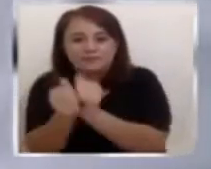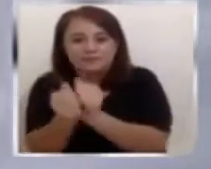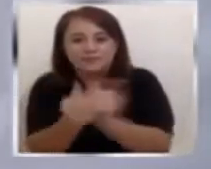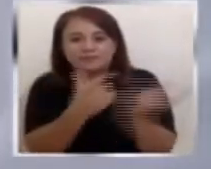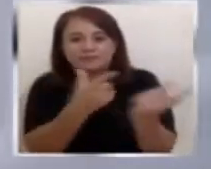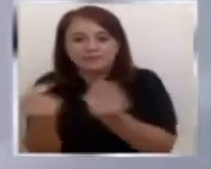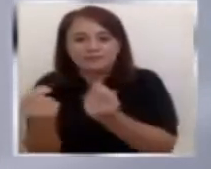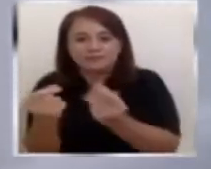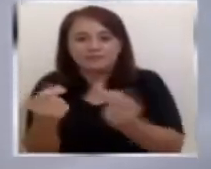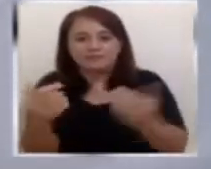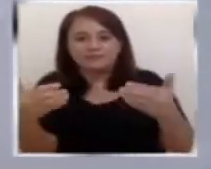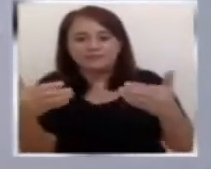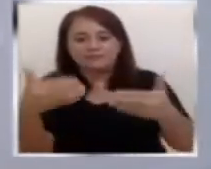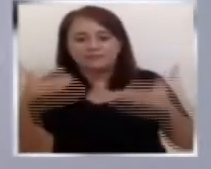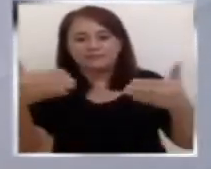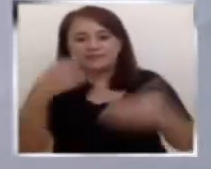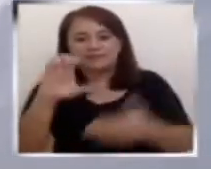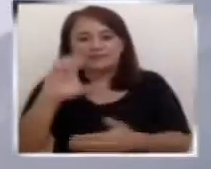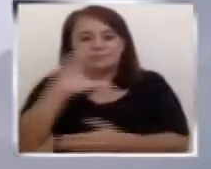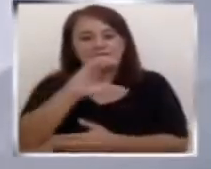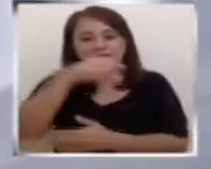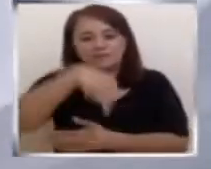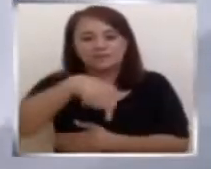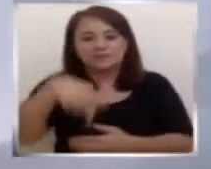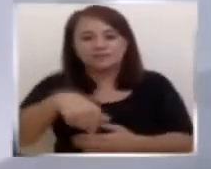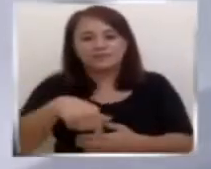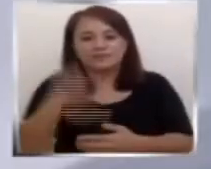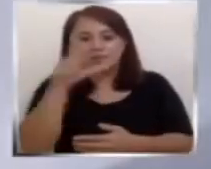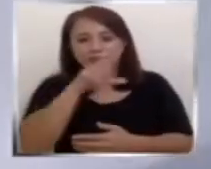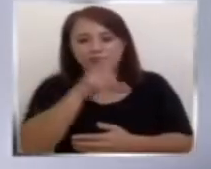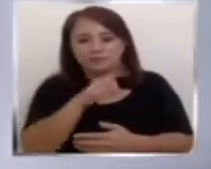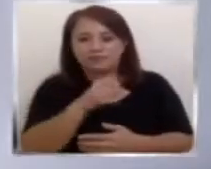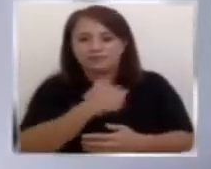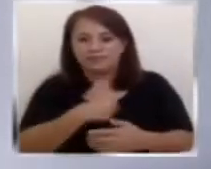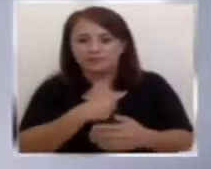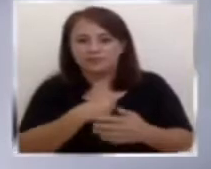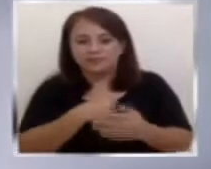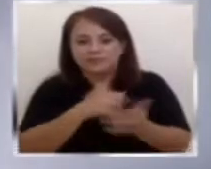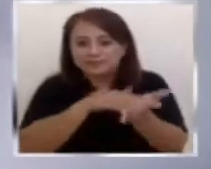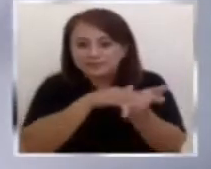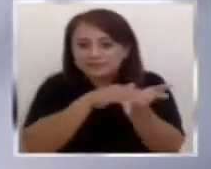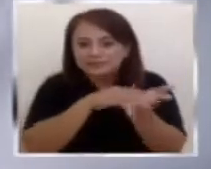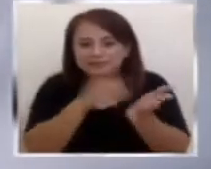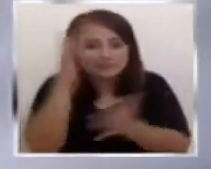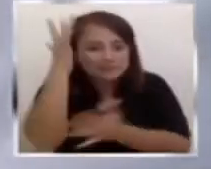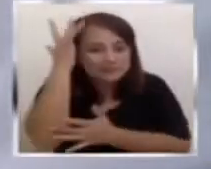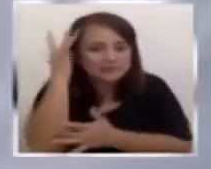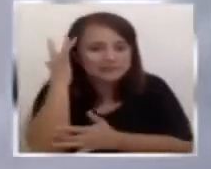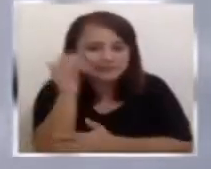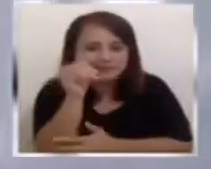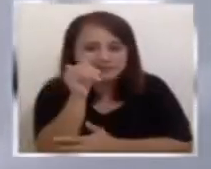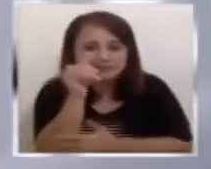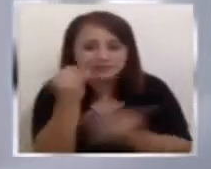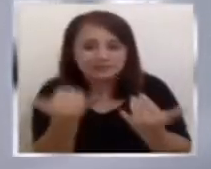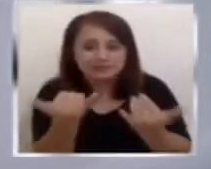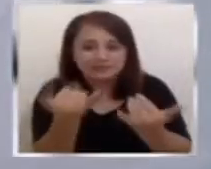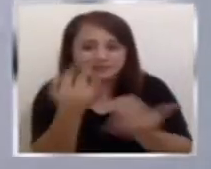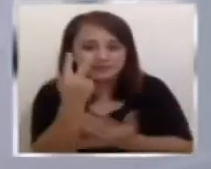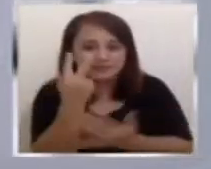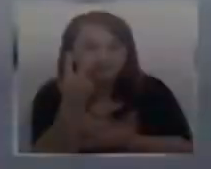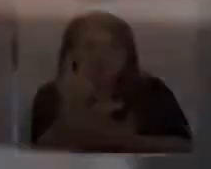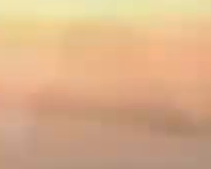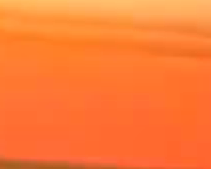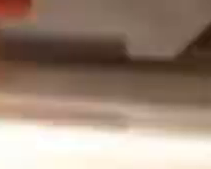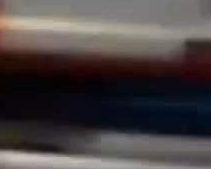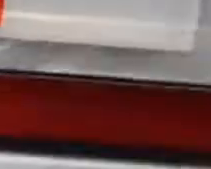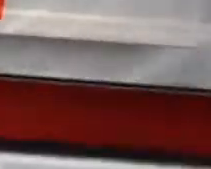enhanced community quarantine sa Luzon. Pasintabi po mga kapuso, sensitibo ang videong inyong mapapanood. Nakatutok live si